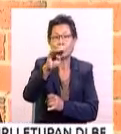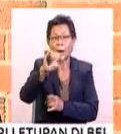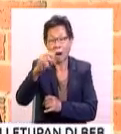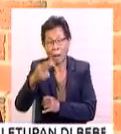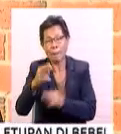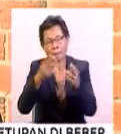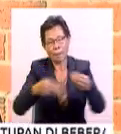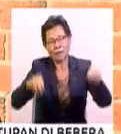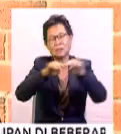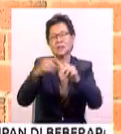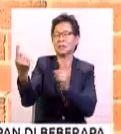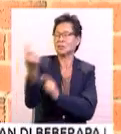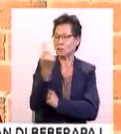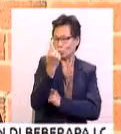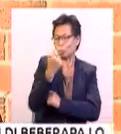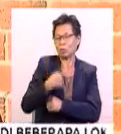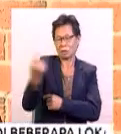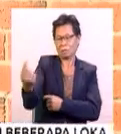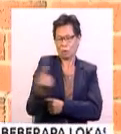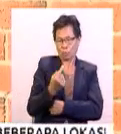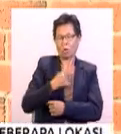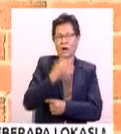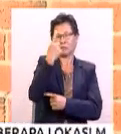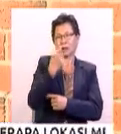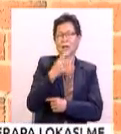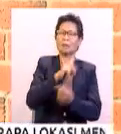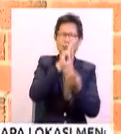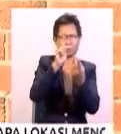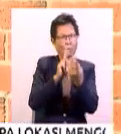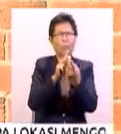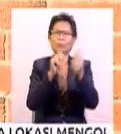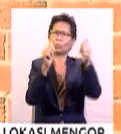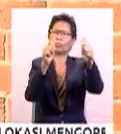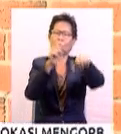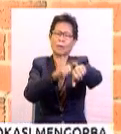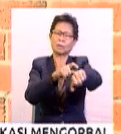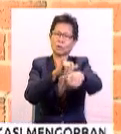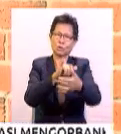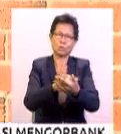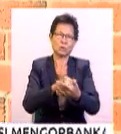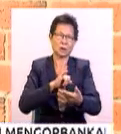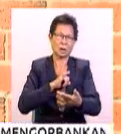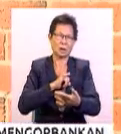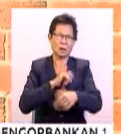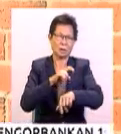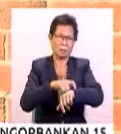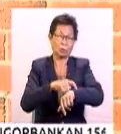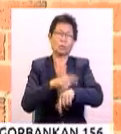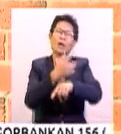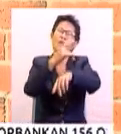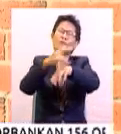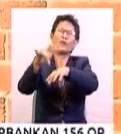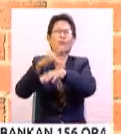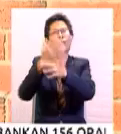saya, bertanya dan kena pula dengan waktu tu, ketika itu saya agak lapang.